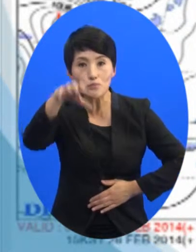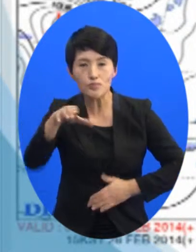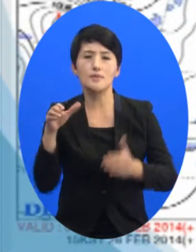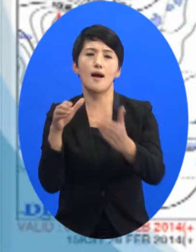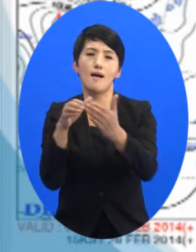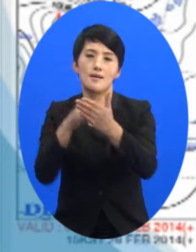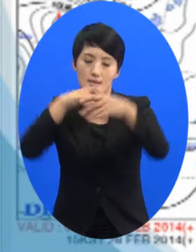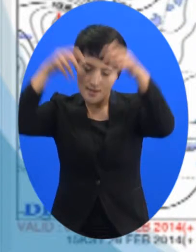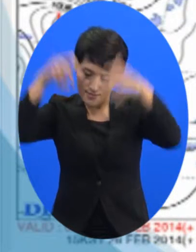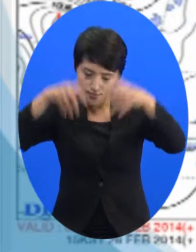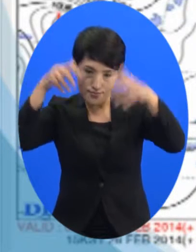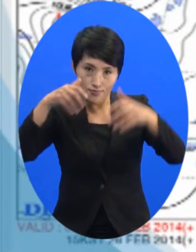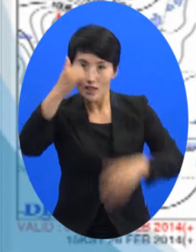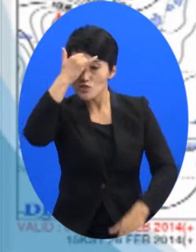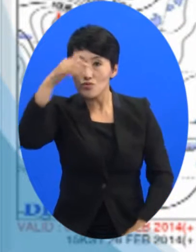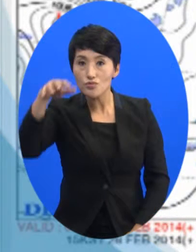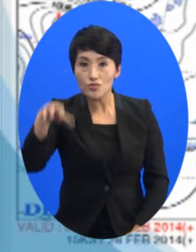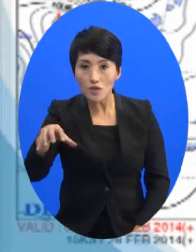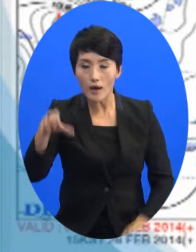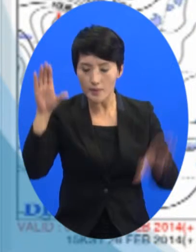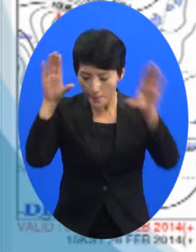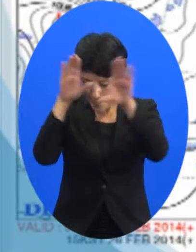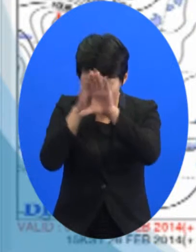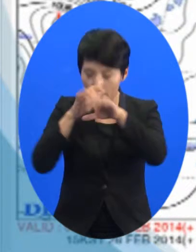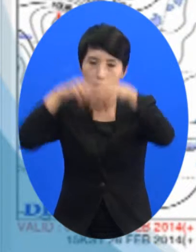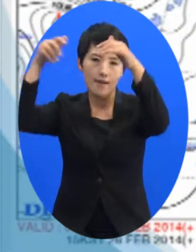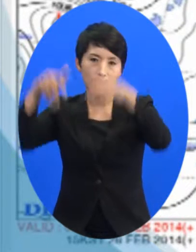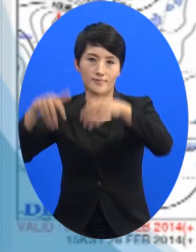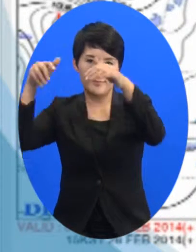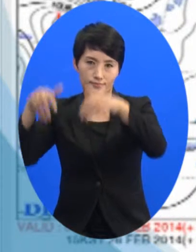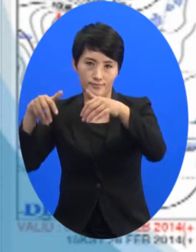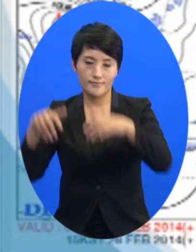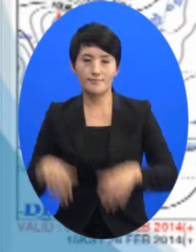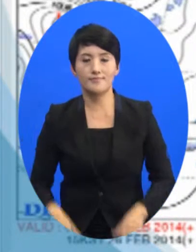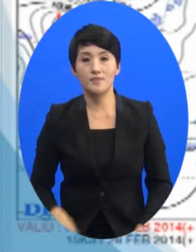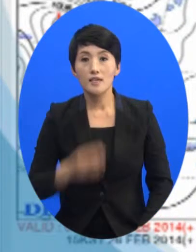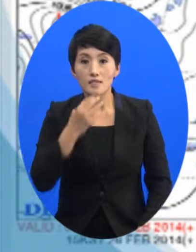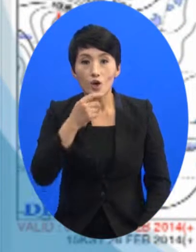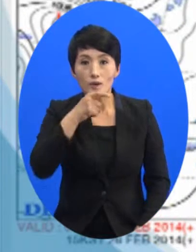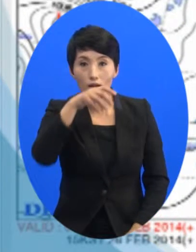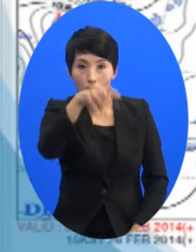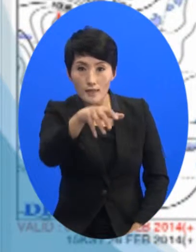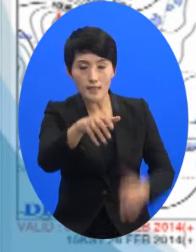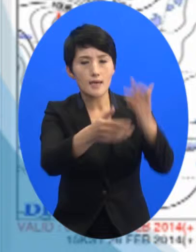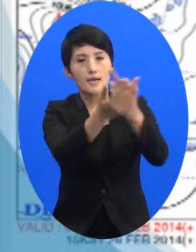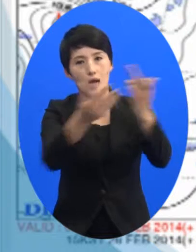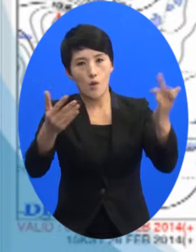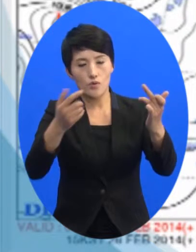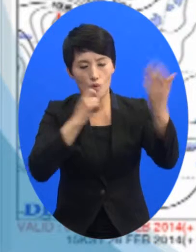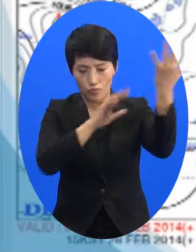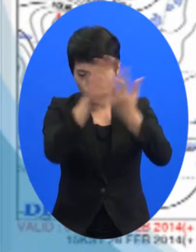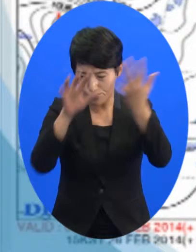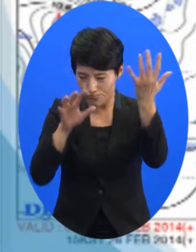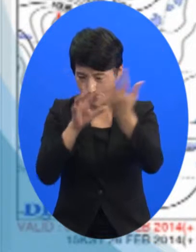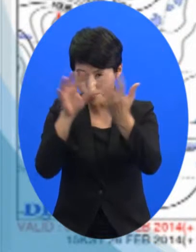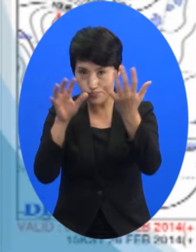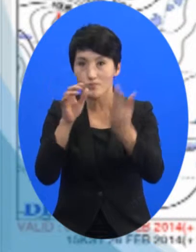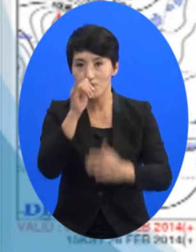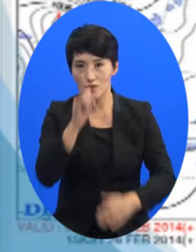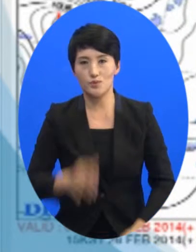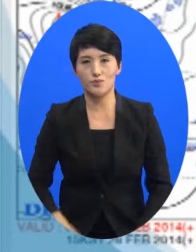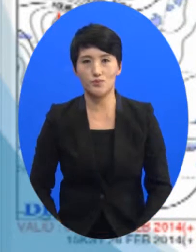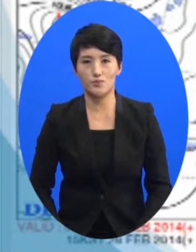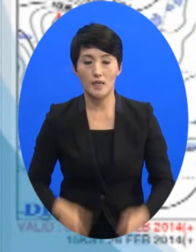확대되겠고 충청남북도 남부는 밤에 비가 오는 곳이 있겠습니다. 서울, 경기도와 강원도는 가끔 구름 많겠습니다.